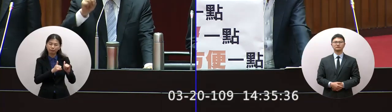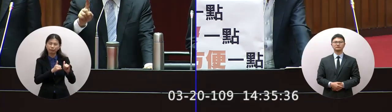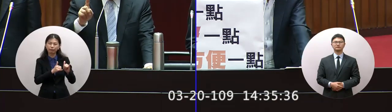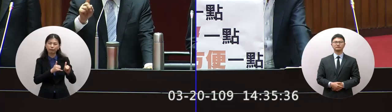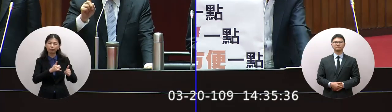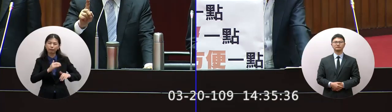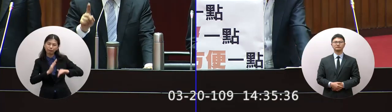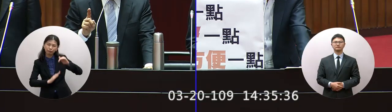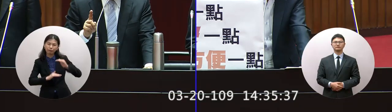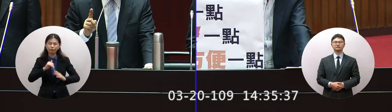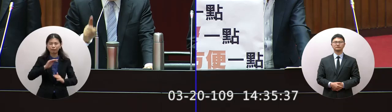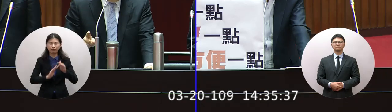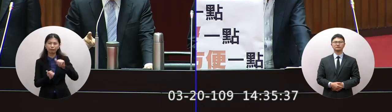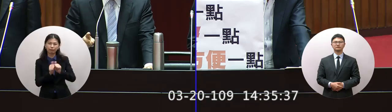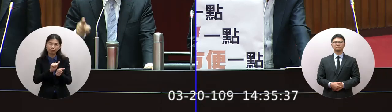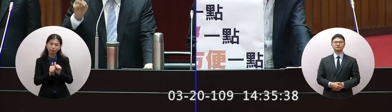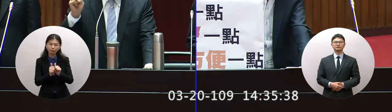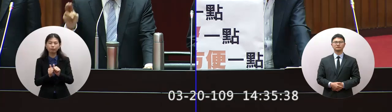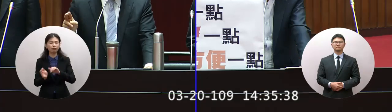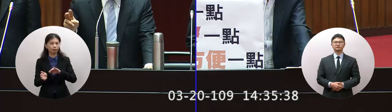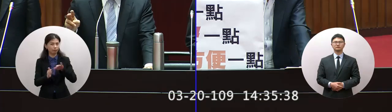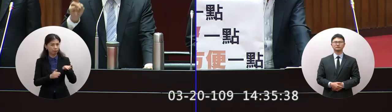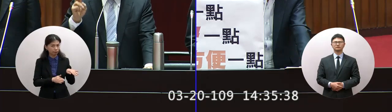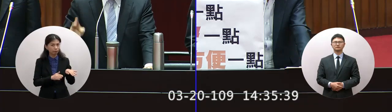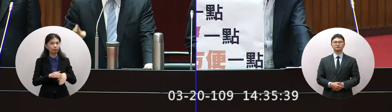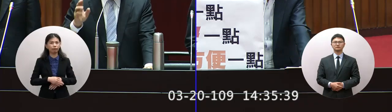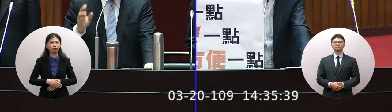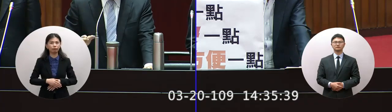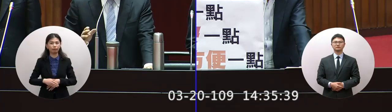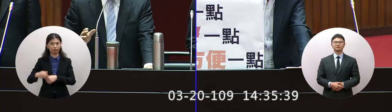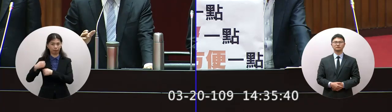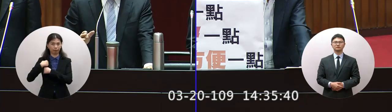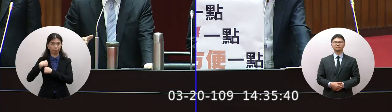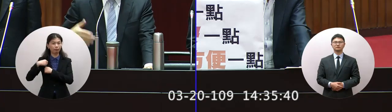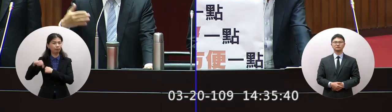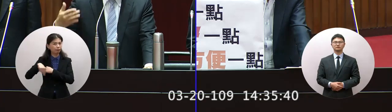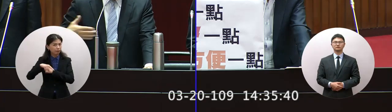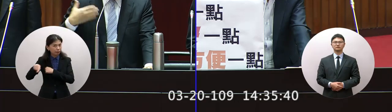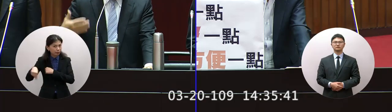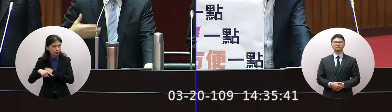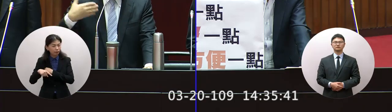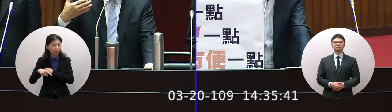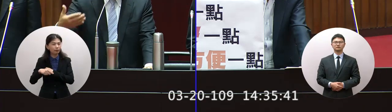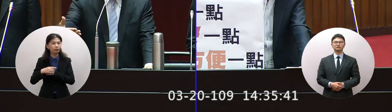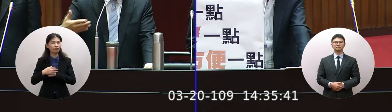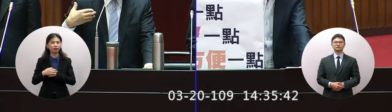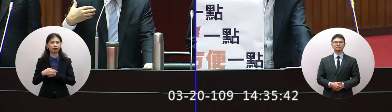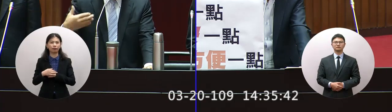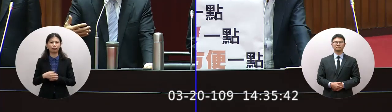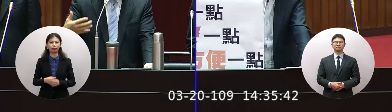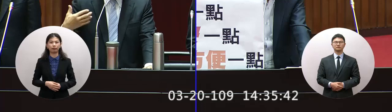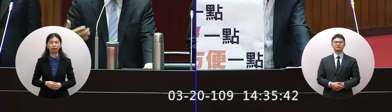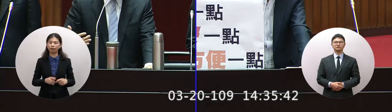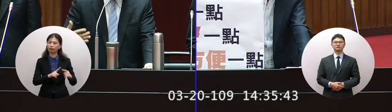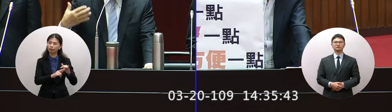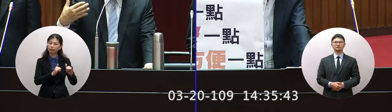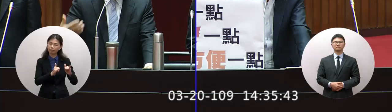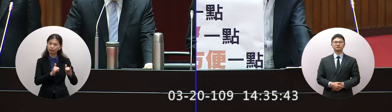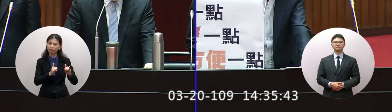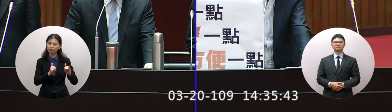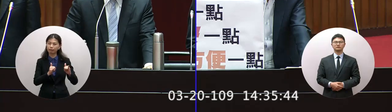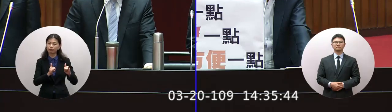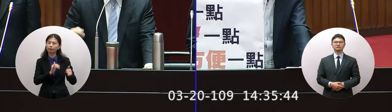法观念的落实外，国军也是借这个机会让他能够跟民间合